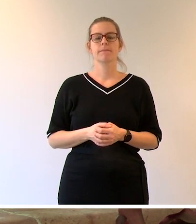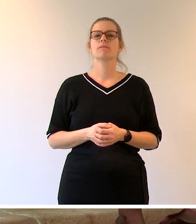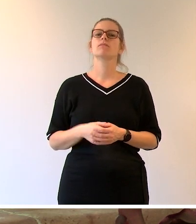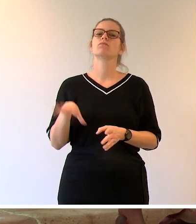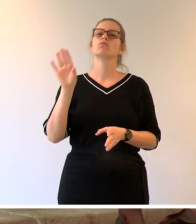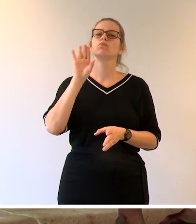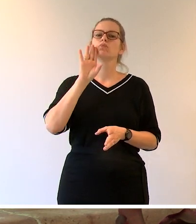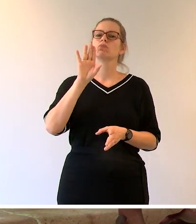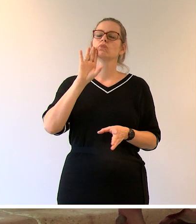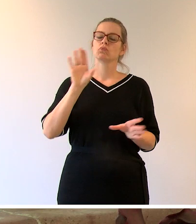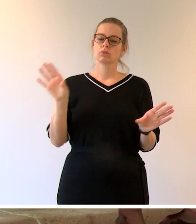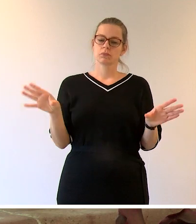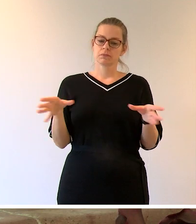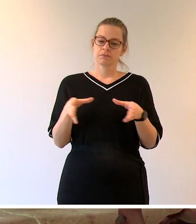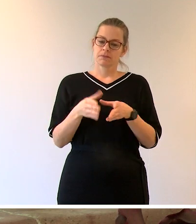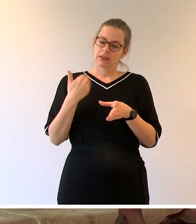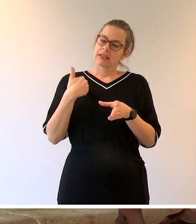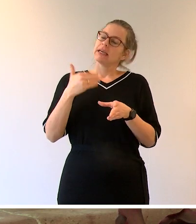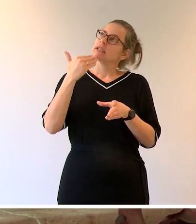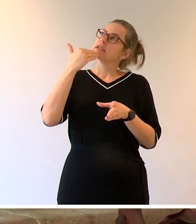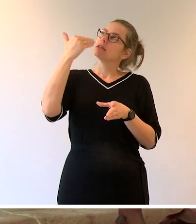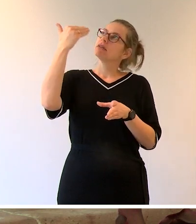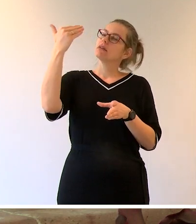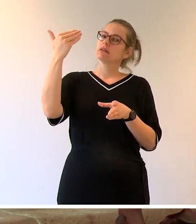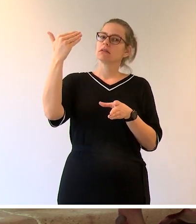Laten we de Heere danken voor